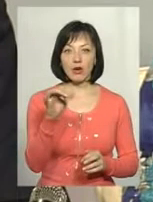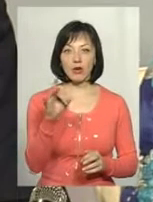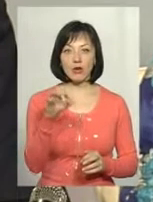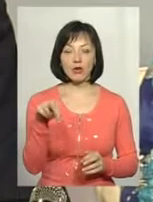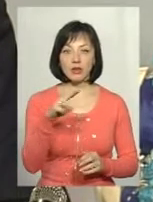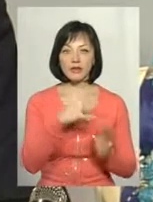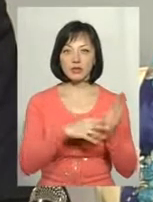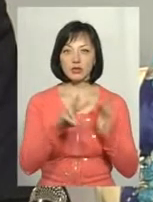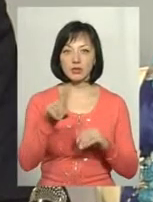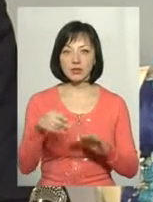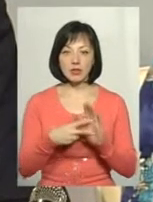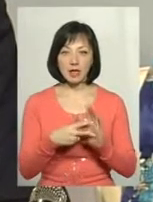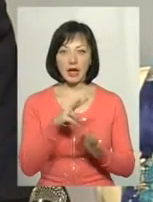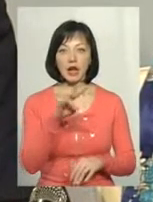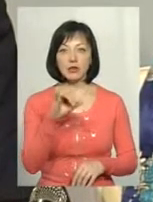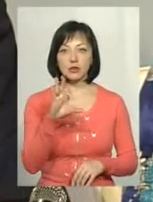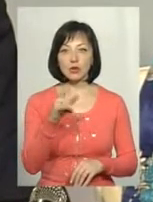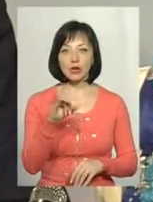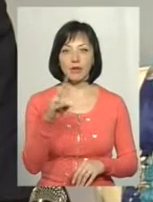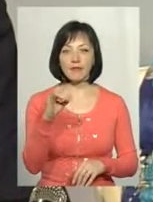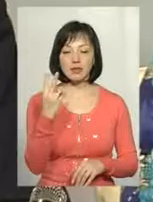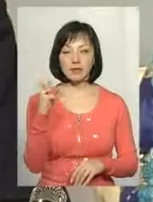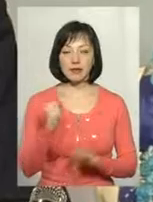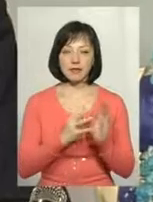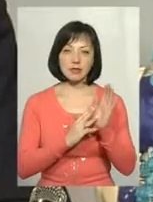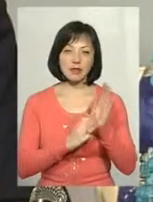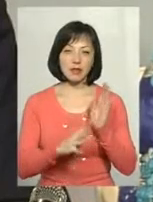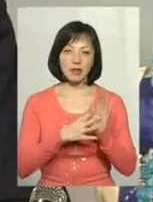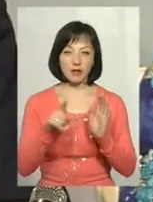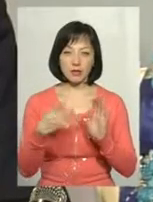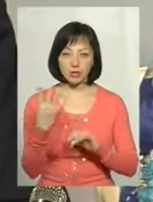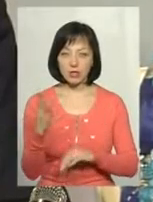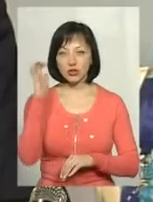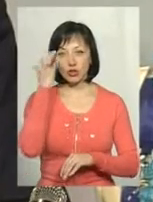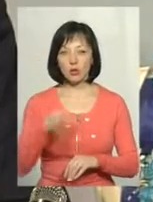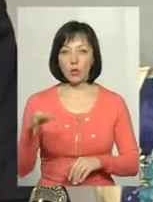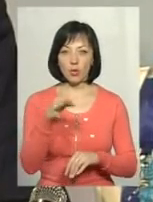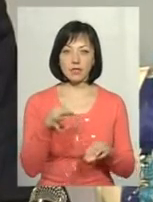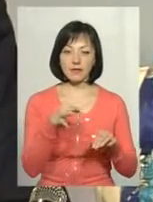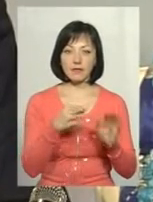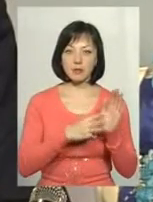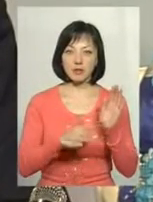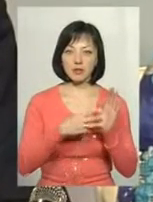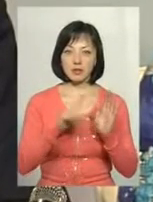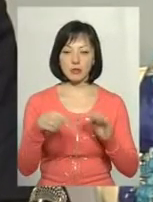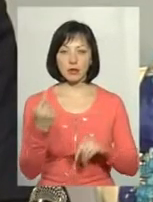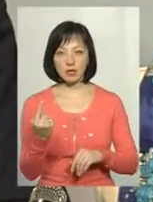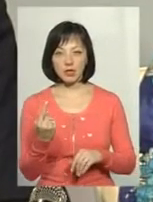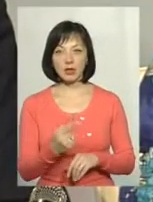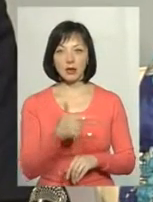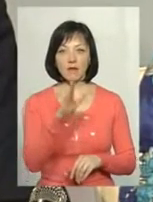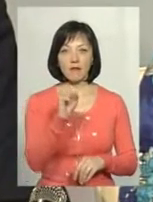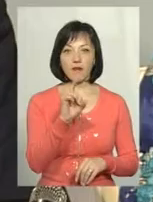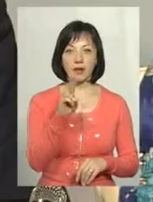92,7, Лісогрінівецька 89,4, Чорноострівська 88,1,